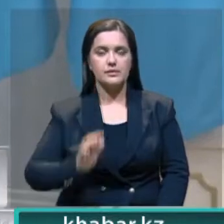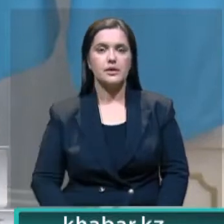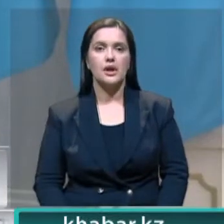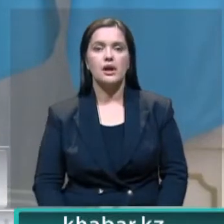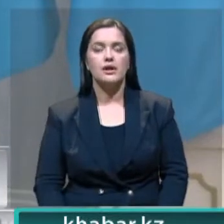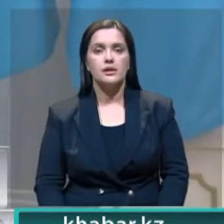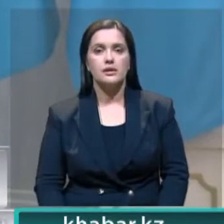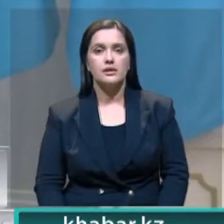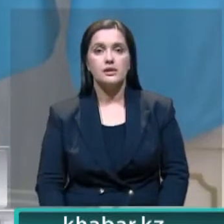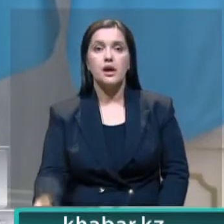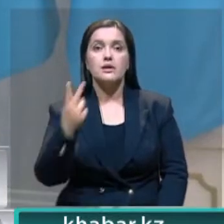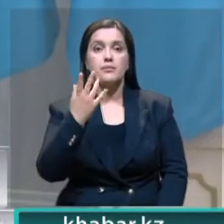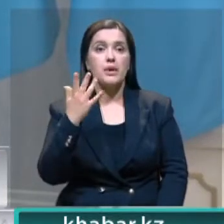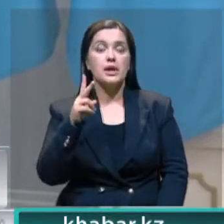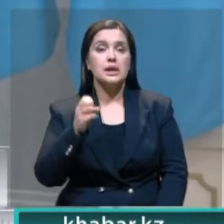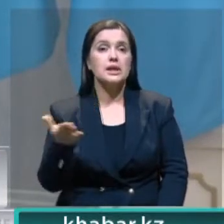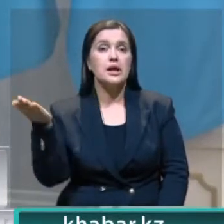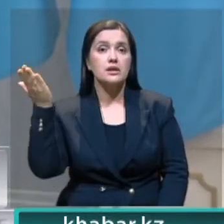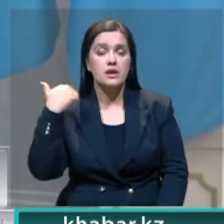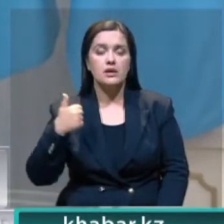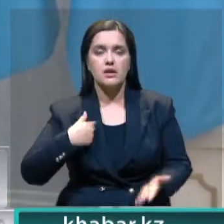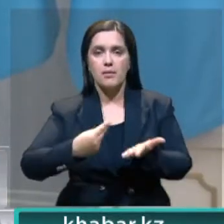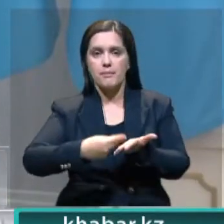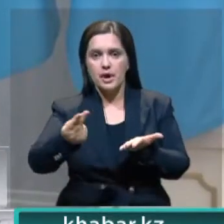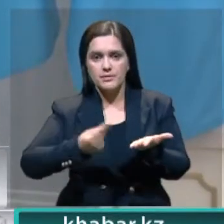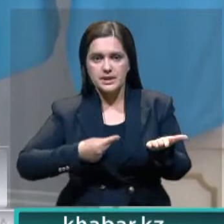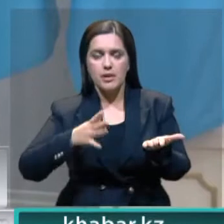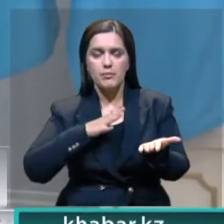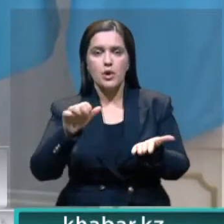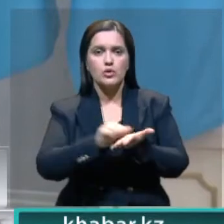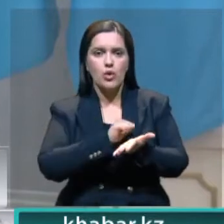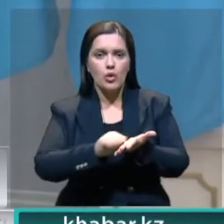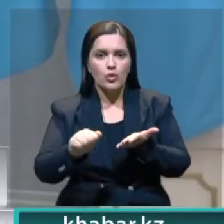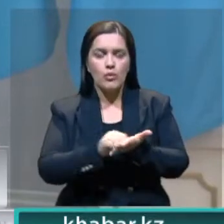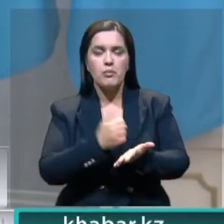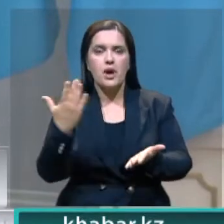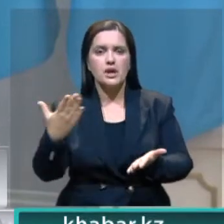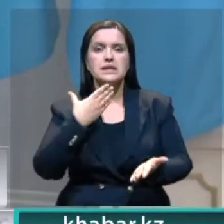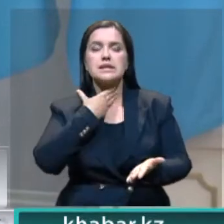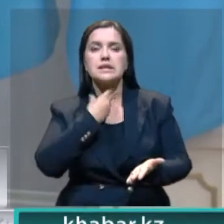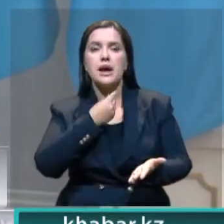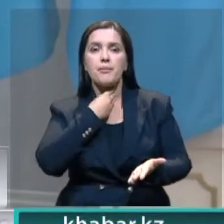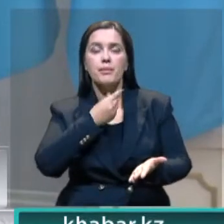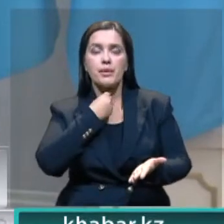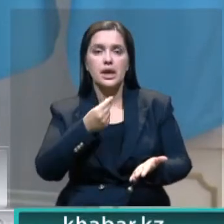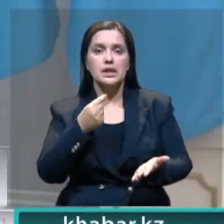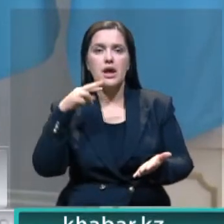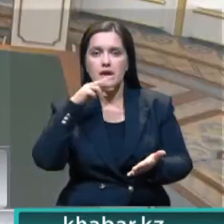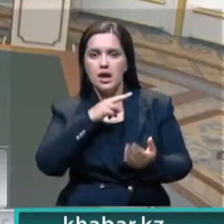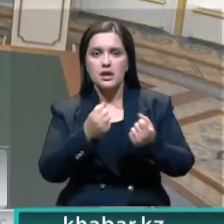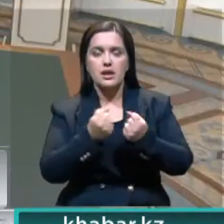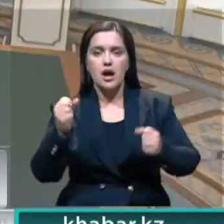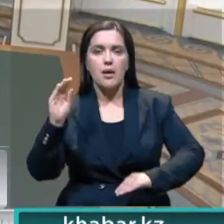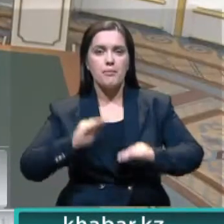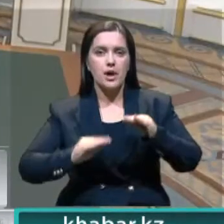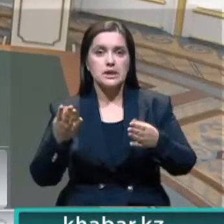закрытии Семипалатинского ядерного полигона, одного из крупнейших на нашей планете.